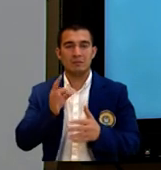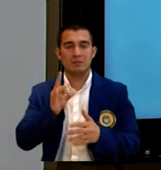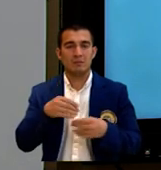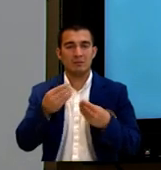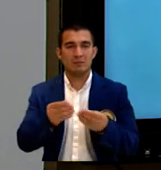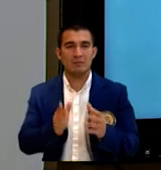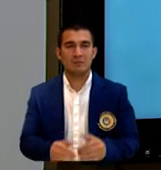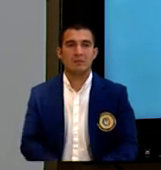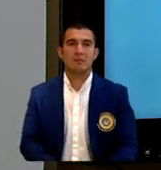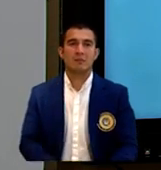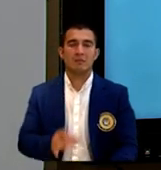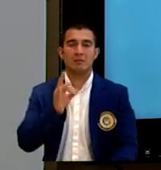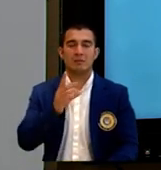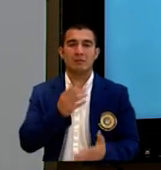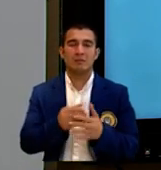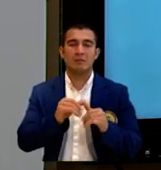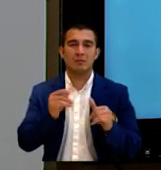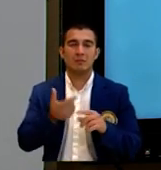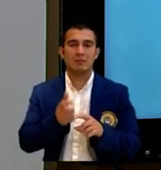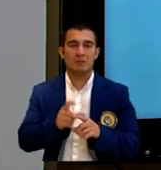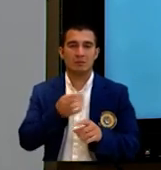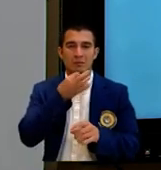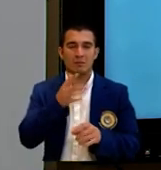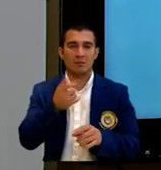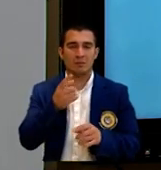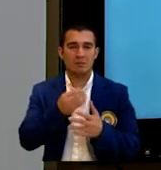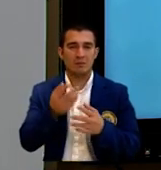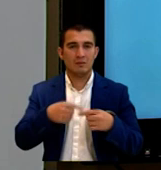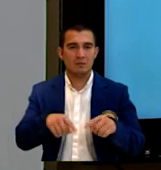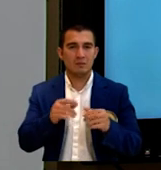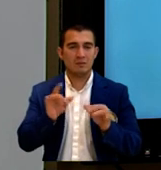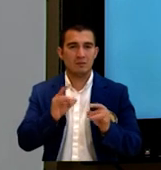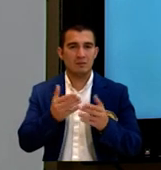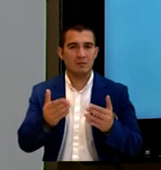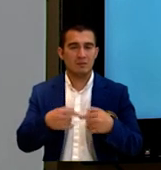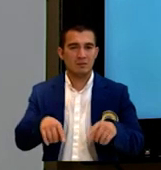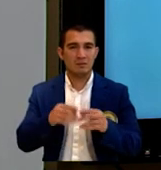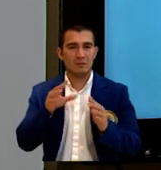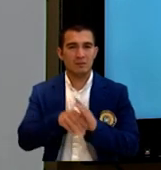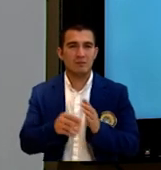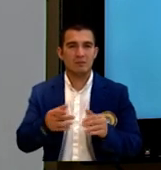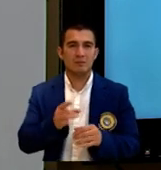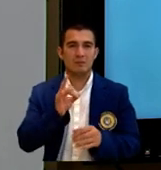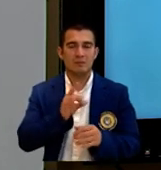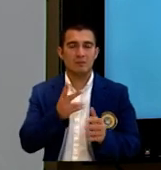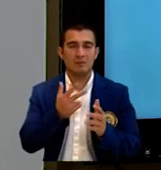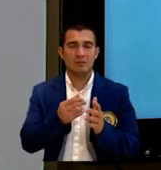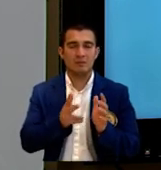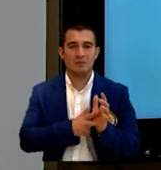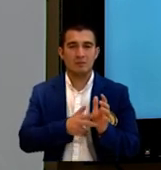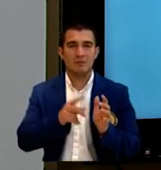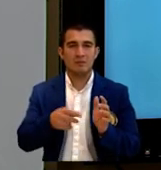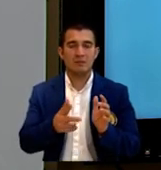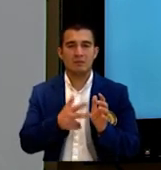beradi. R bu universal gaz doimiysi bo'lib, o'zgarmas kattalik hisoblanadi. R 8.131